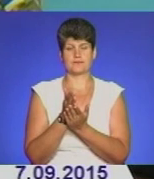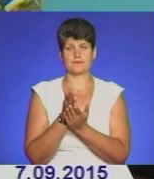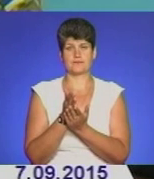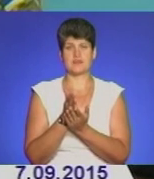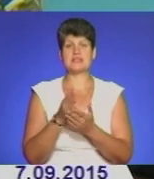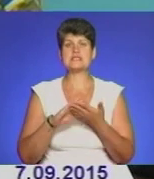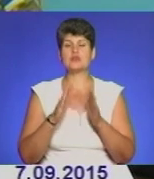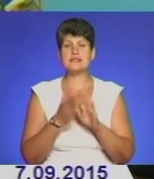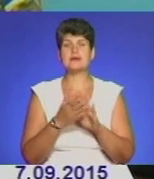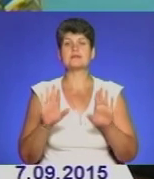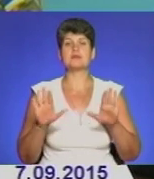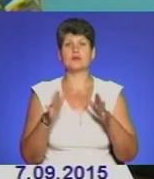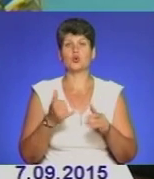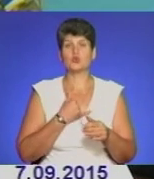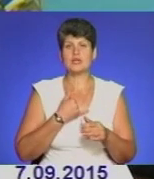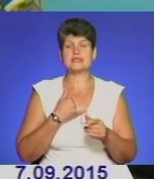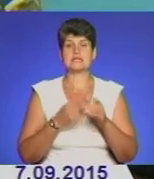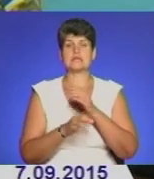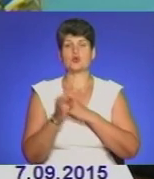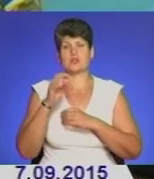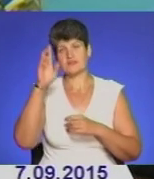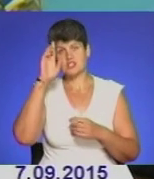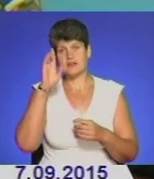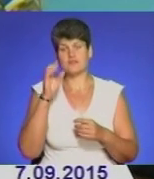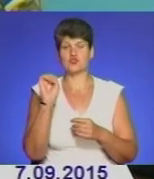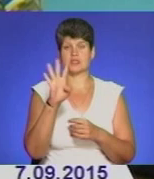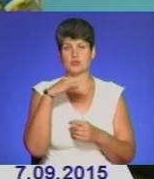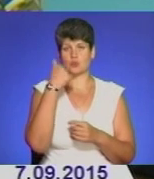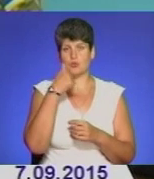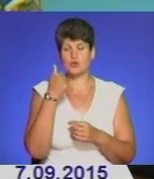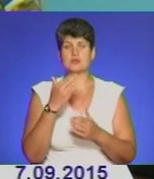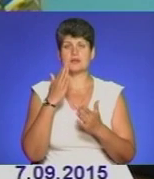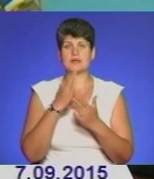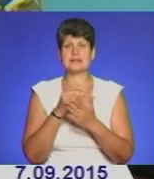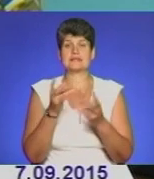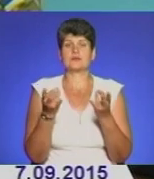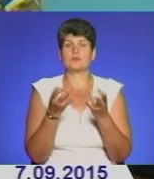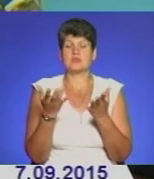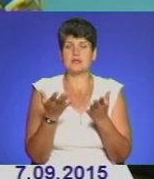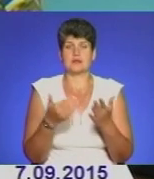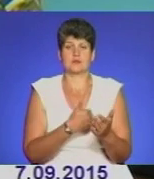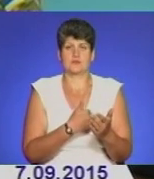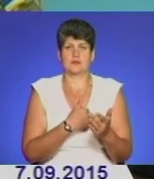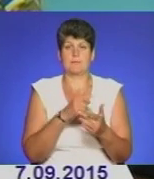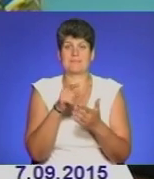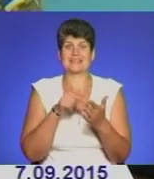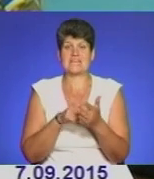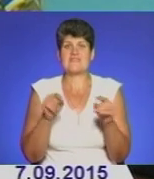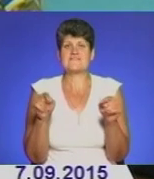Ситуація, яка склалася на сході держави в 2014 році, поставила за необхідне ініціювати питання